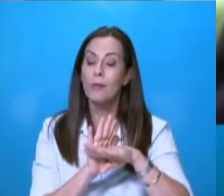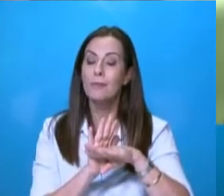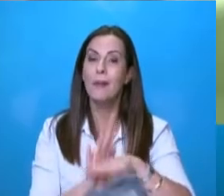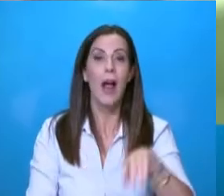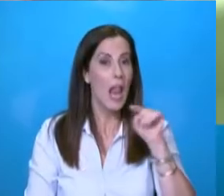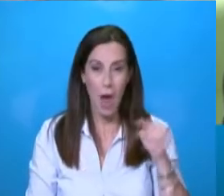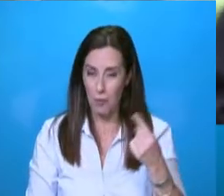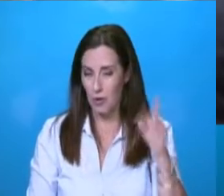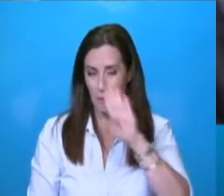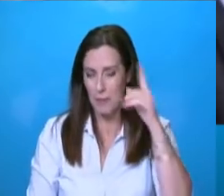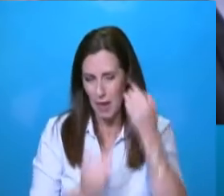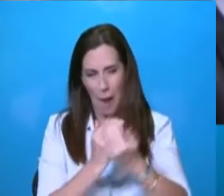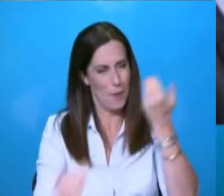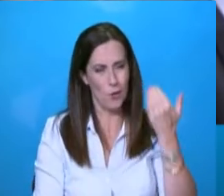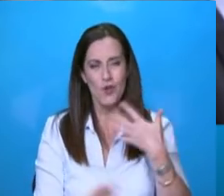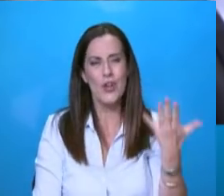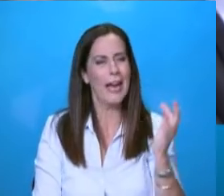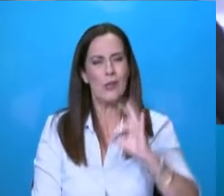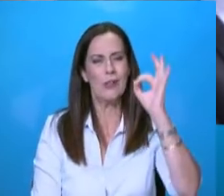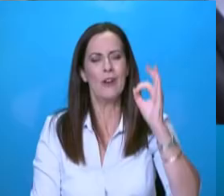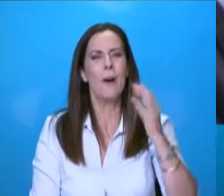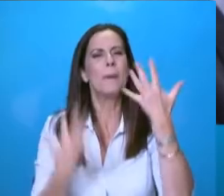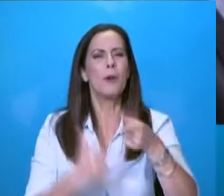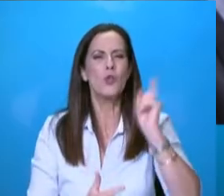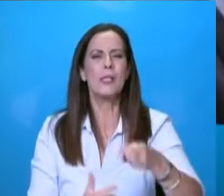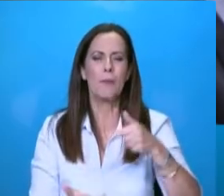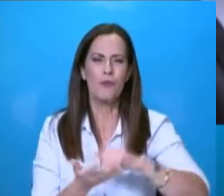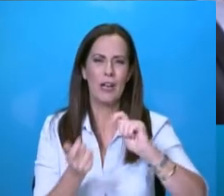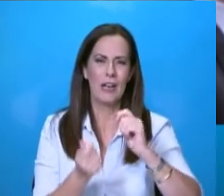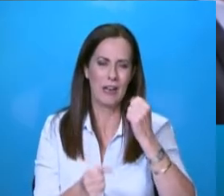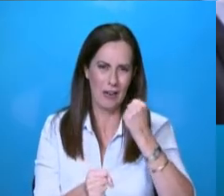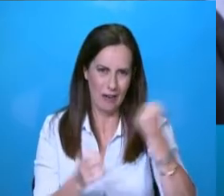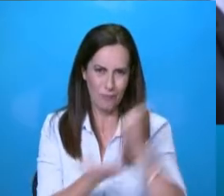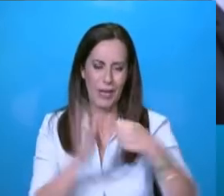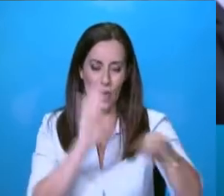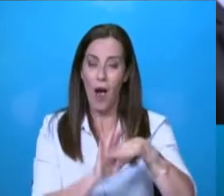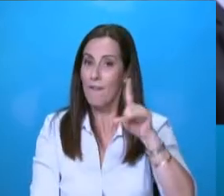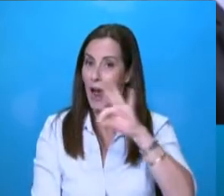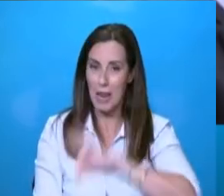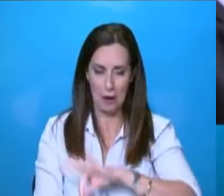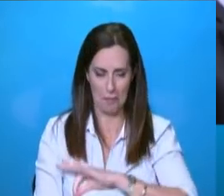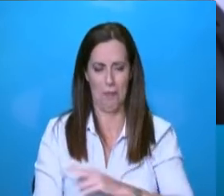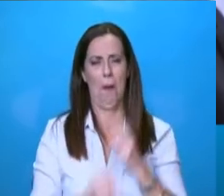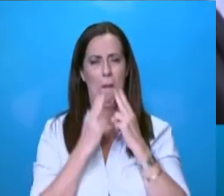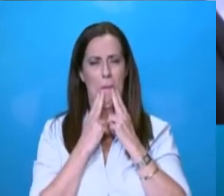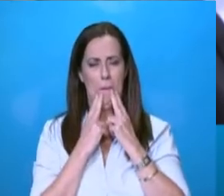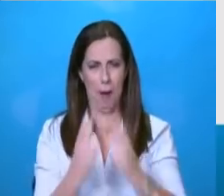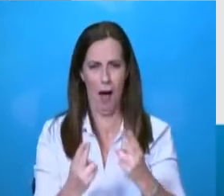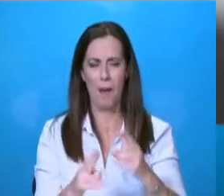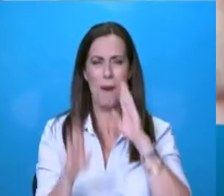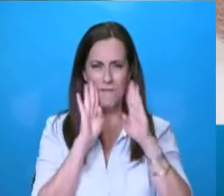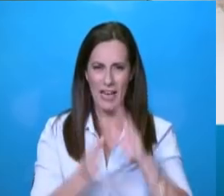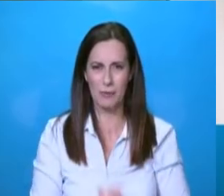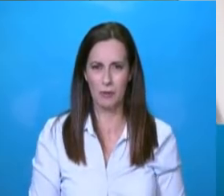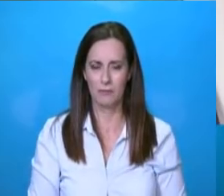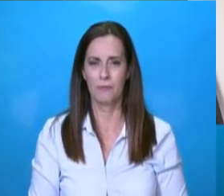על פי שידע לכתחילה שאין לו סך הקולות הדרוש לשם העברת החוק. אבל ליברמן לא נותר חייב והגיב בפייסבוק,